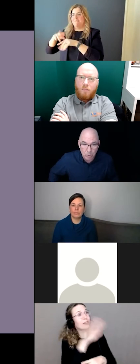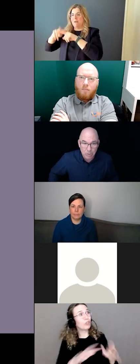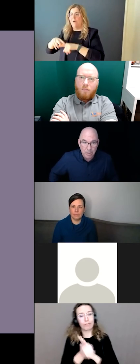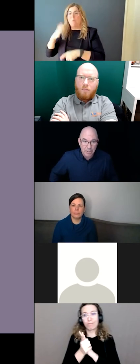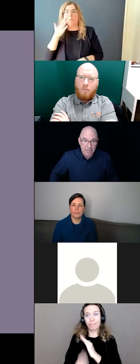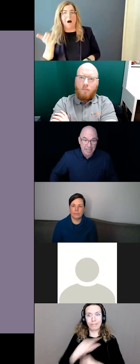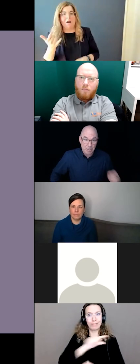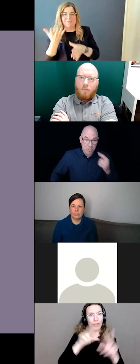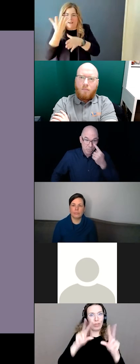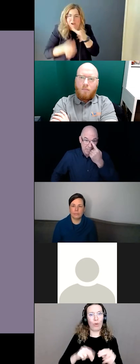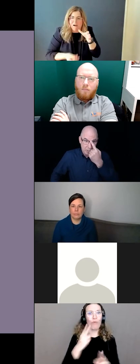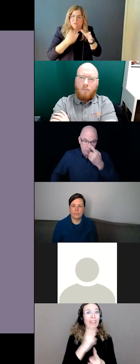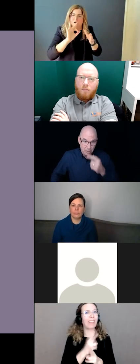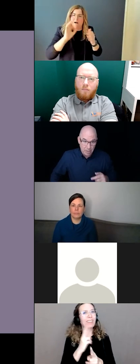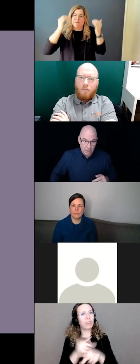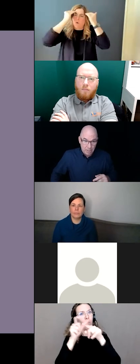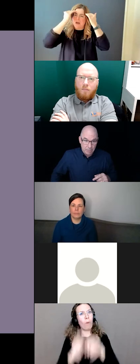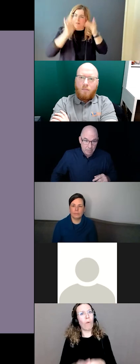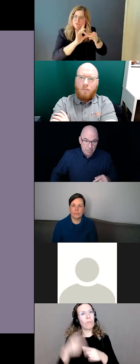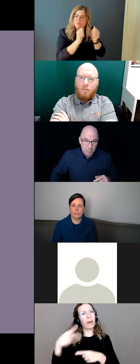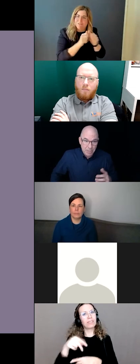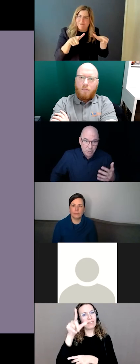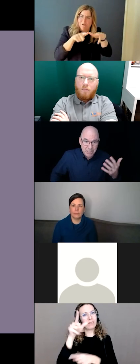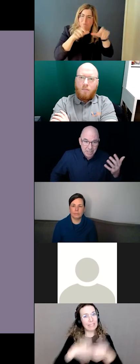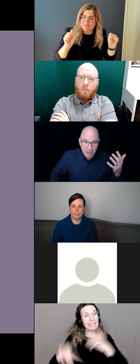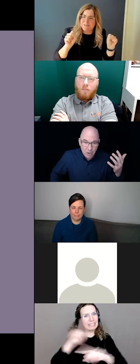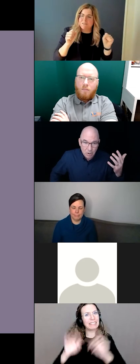de la langue des signes et ça semble être le problème.